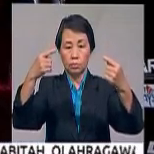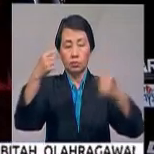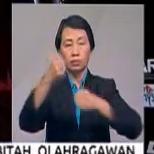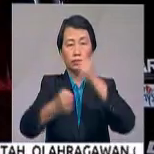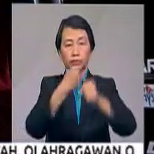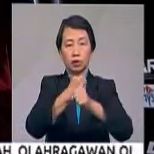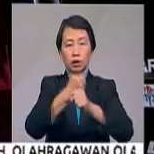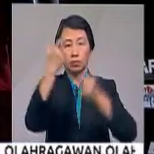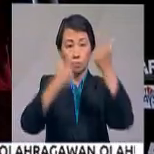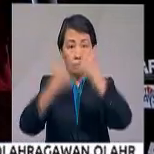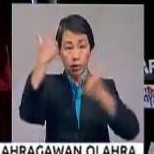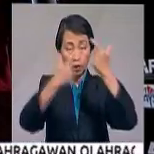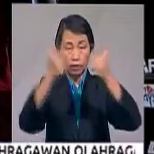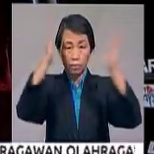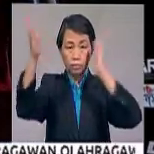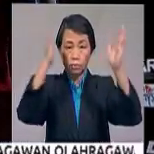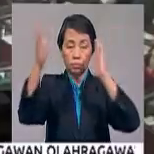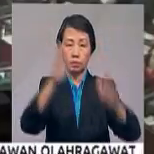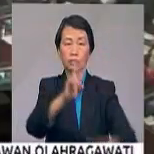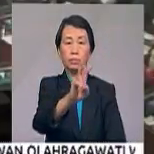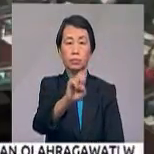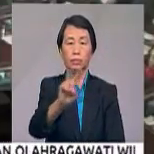Tahun Melawat Malaysia 2020.